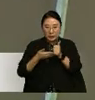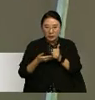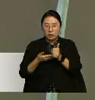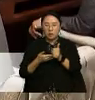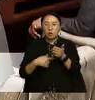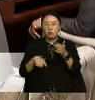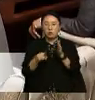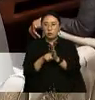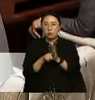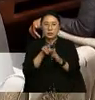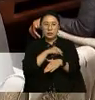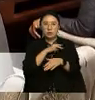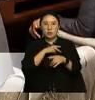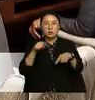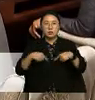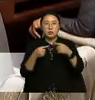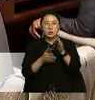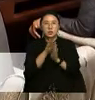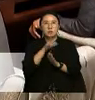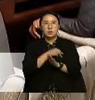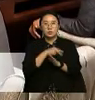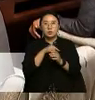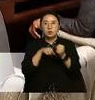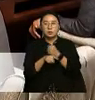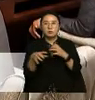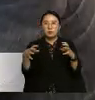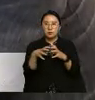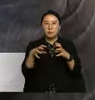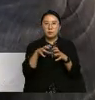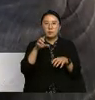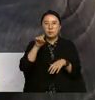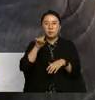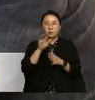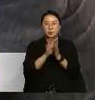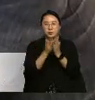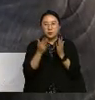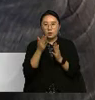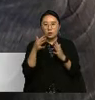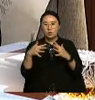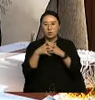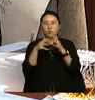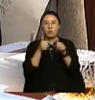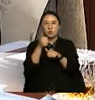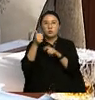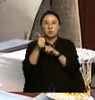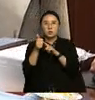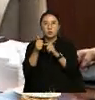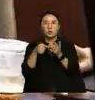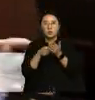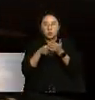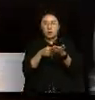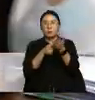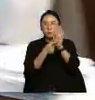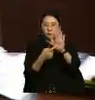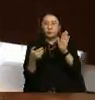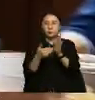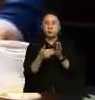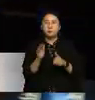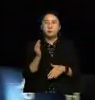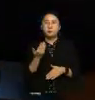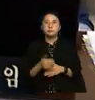가세했습니다. 18명의 시의원들의 뜻을 담아 백선화 산업건설위원장이 건의안을 대표 발의하기로